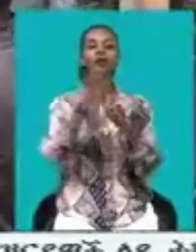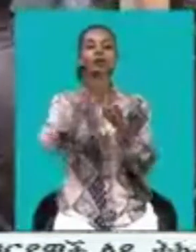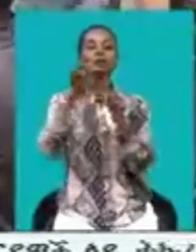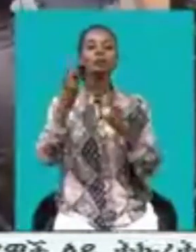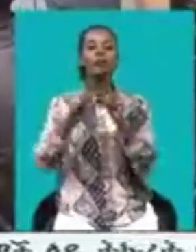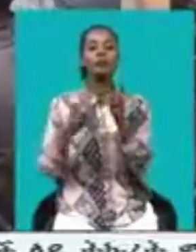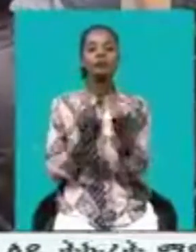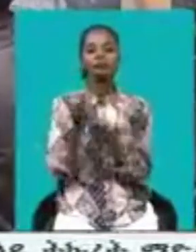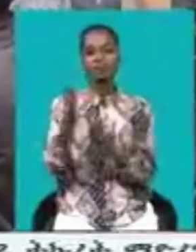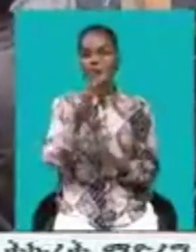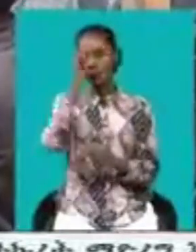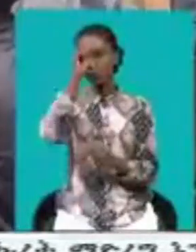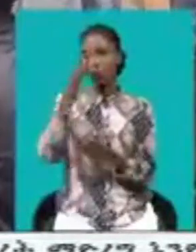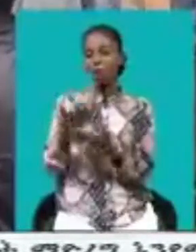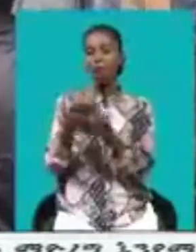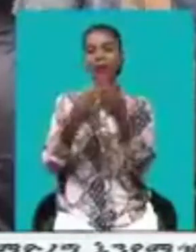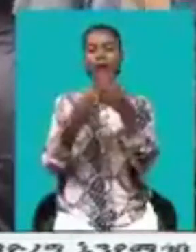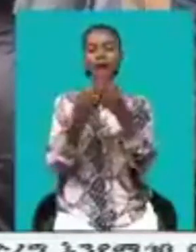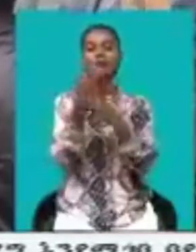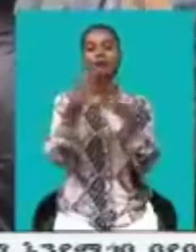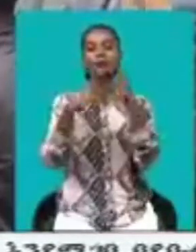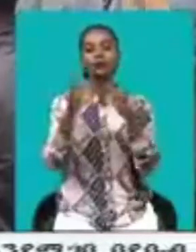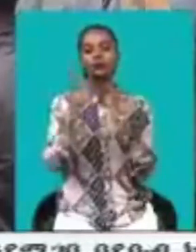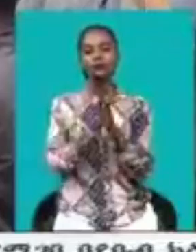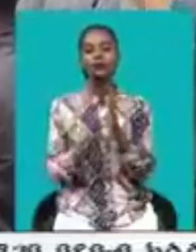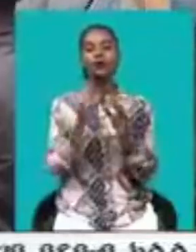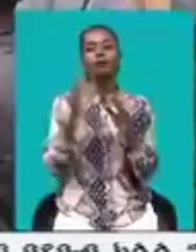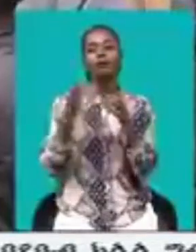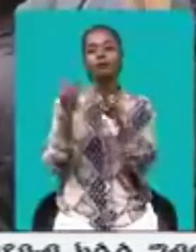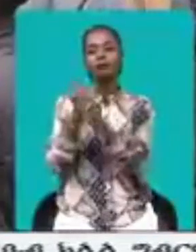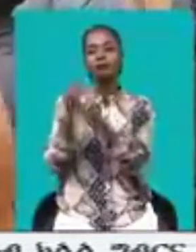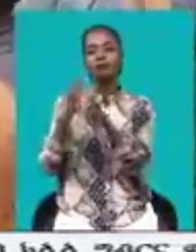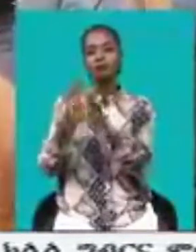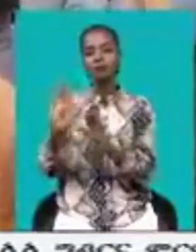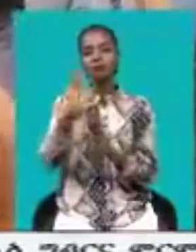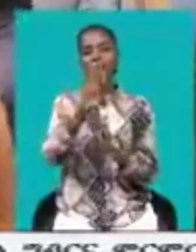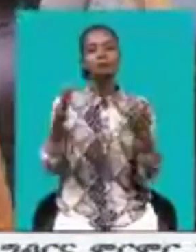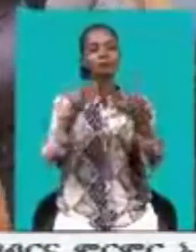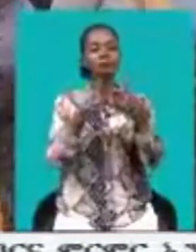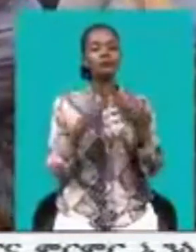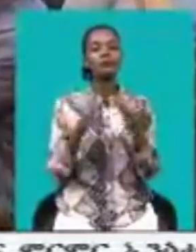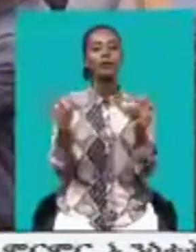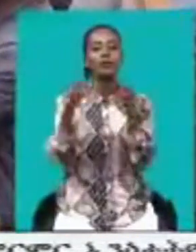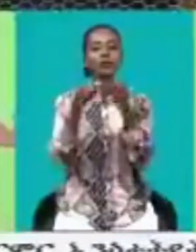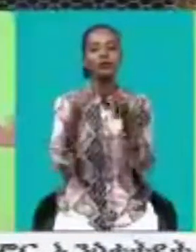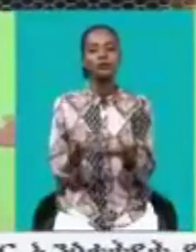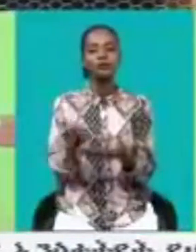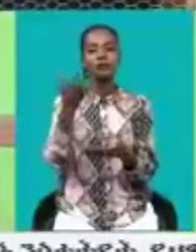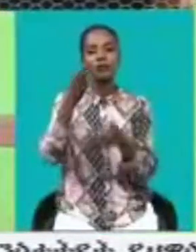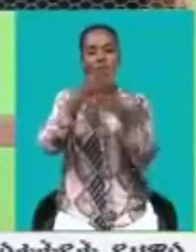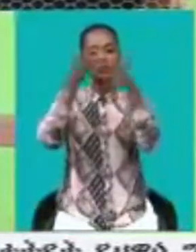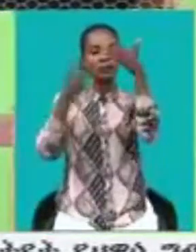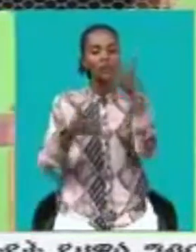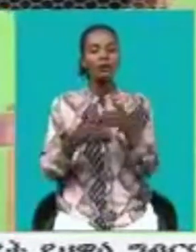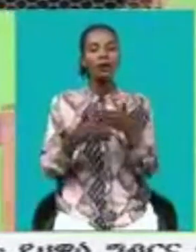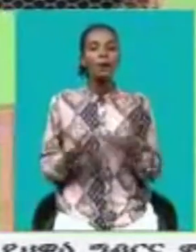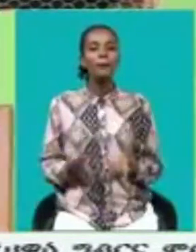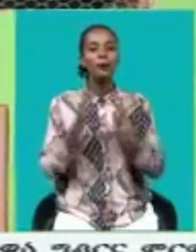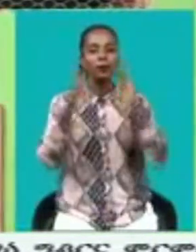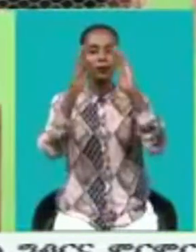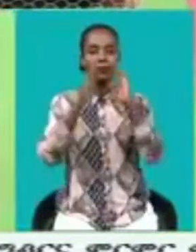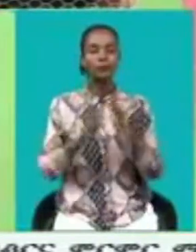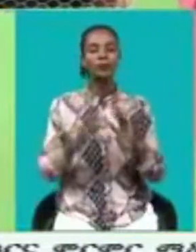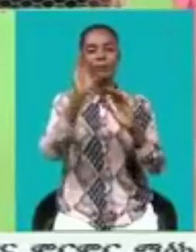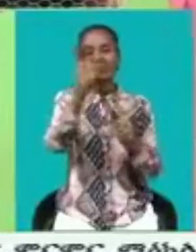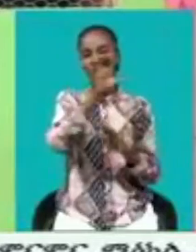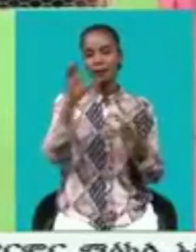ፐብሊክ ሰርቪስና የሰው ሀብት ልማት ቢሮ ተከናውኗል። ቢሮው ሰራተኞቹና አመራሩን በማስተባበር ባሰባሰበው ሀብት ያስገነባውን የመኖሪያ ቤት